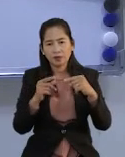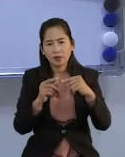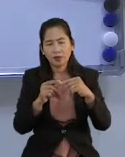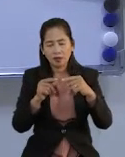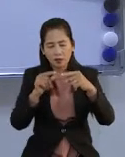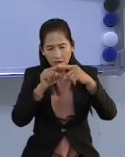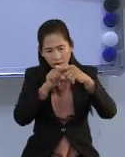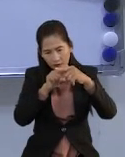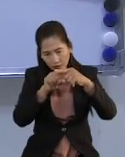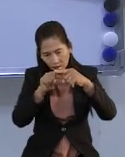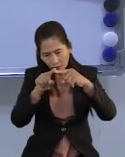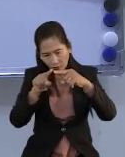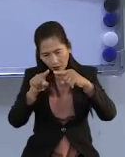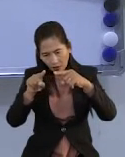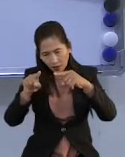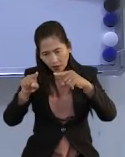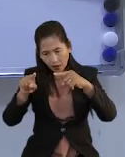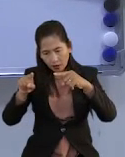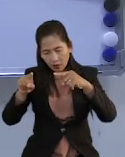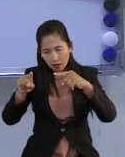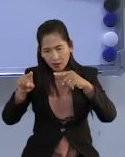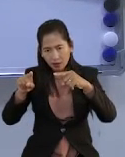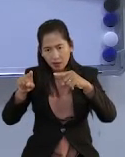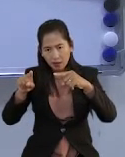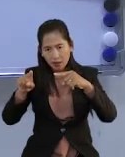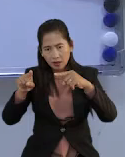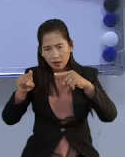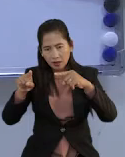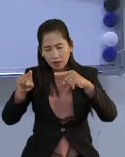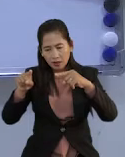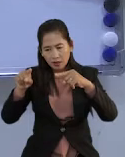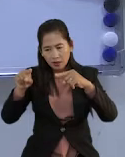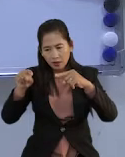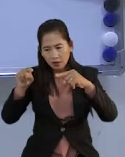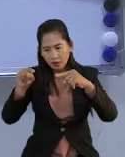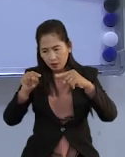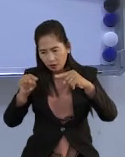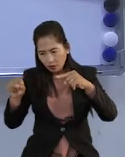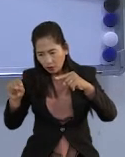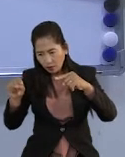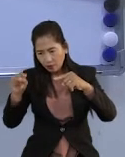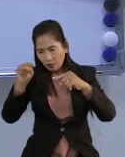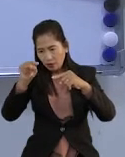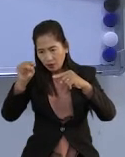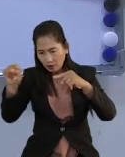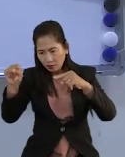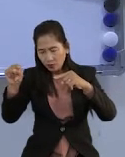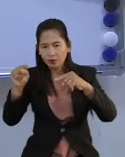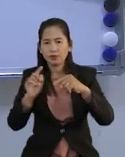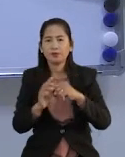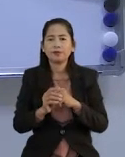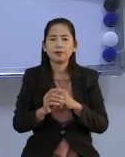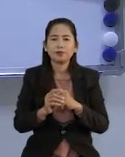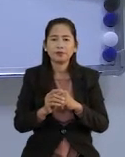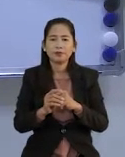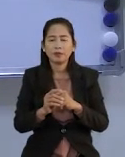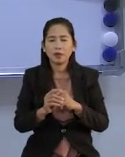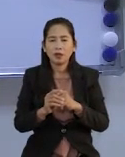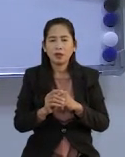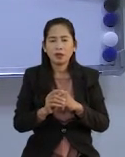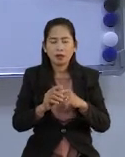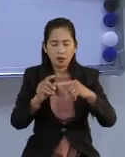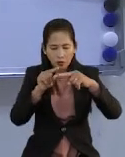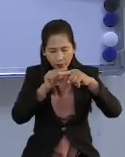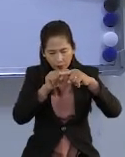าโรบ้าเนื้อเลือบันตัวสัญญาสมาร์ตคือก้นตะแหล่เจ้าโคมมวยให้นางลางตะเลือมวยเ